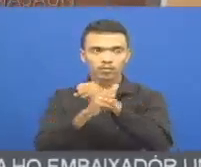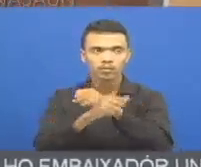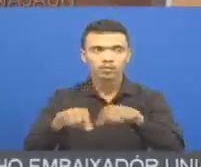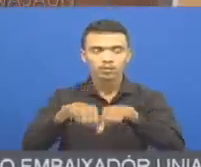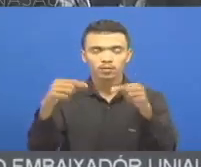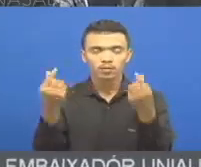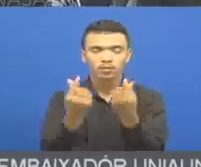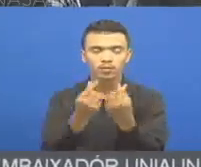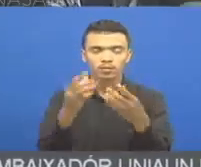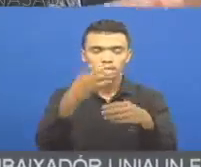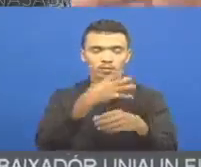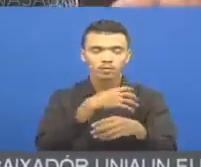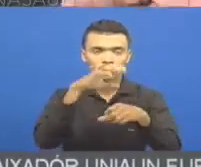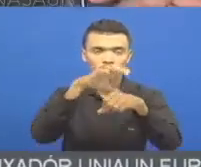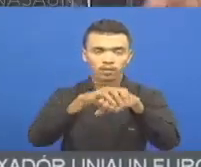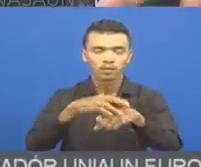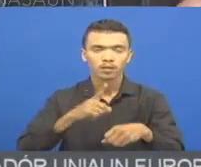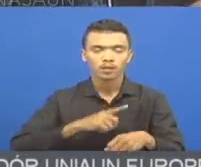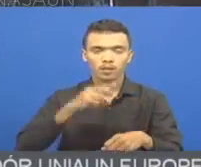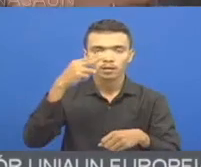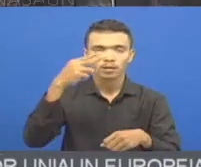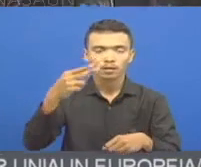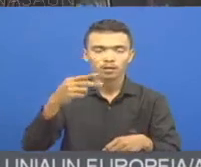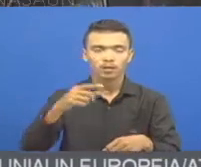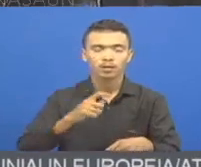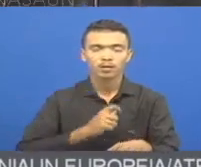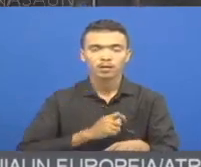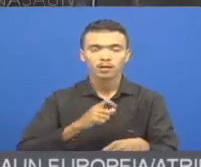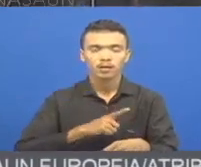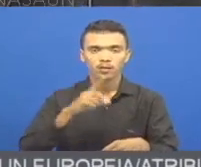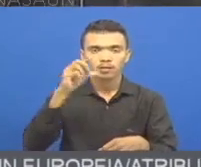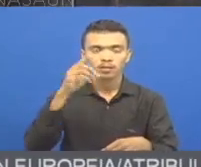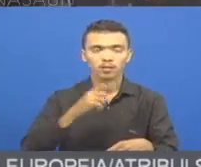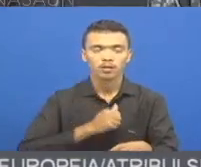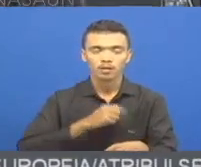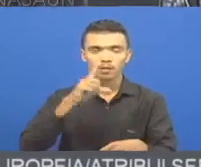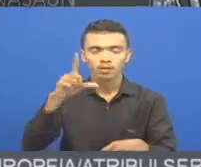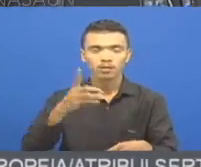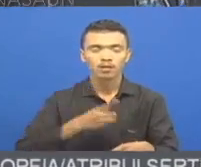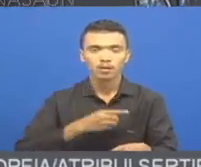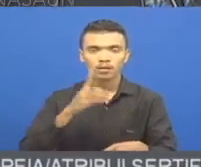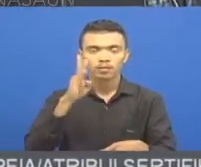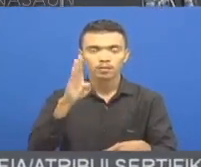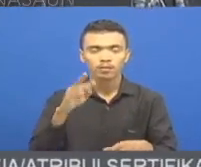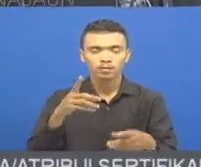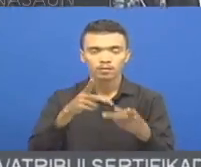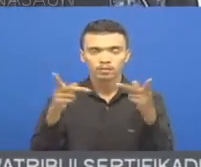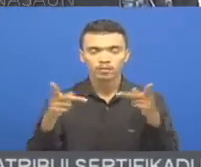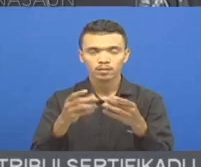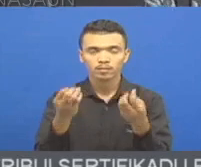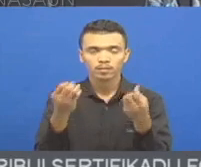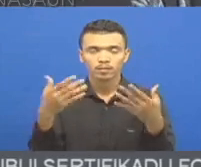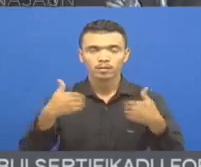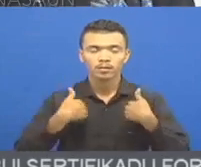equipa conjunta captura ia área lahane, ai turilara, ai loklaran, ao dia no fatim baluntang ia dili.